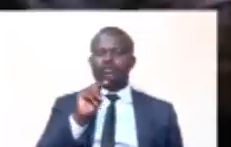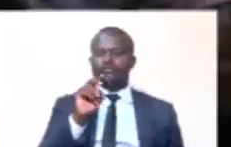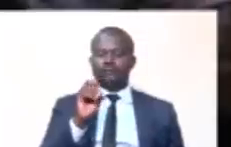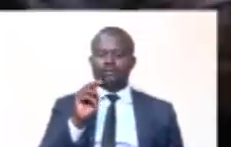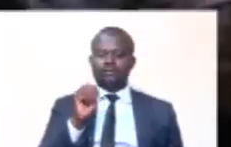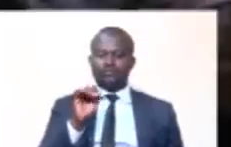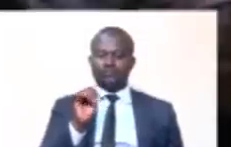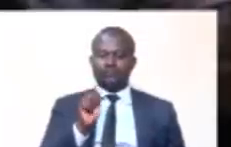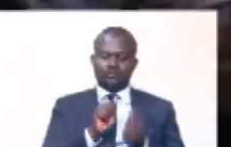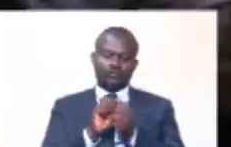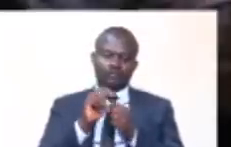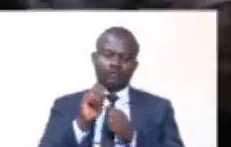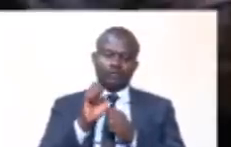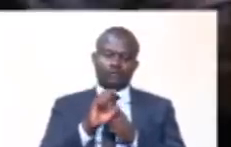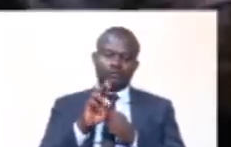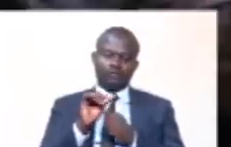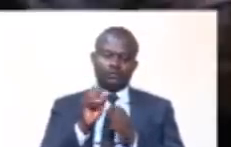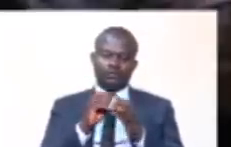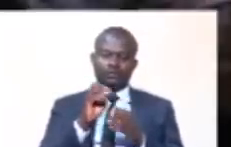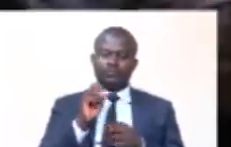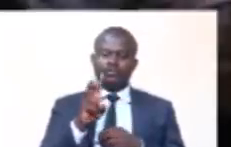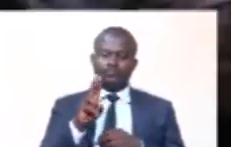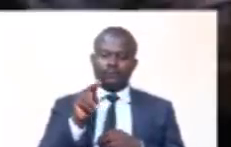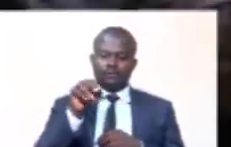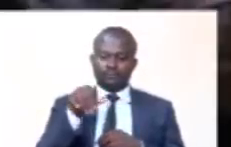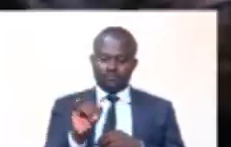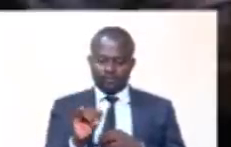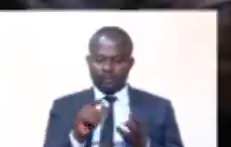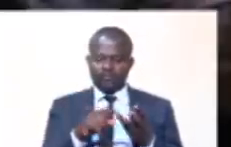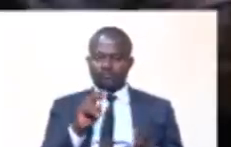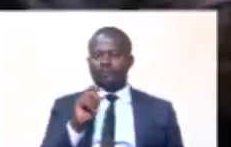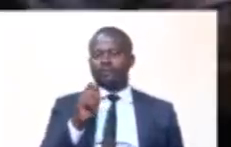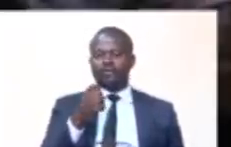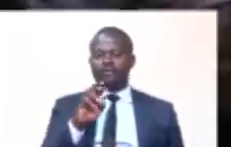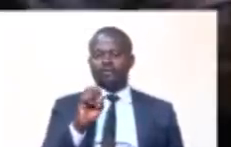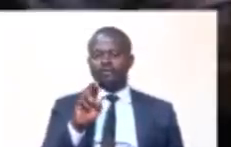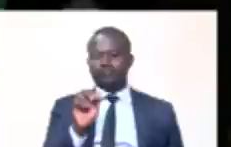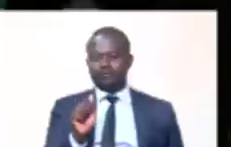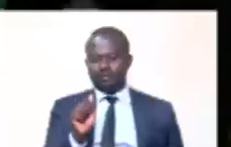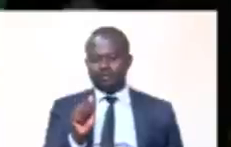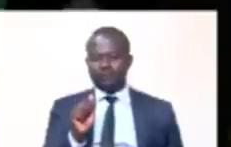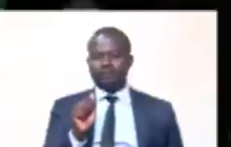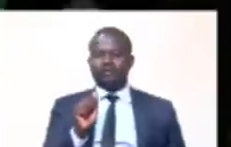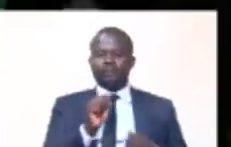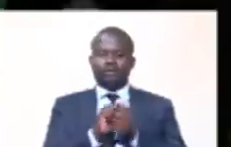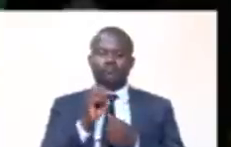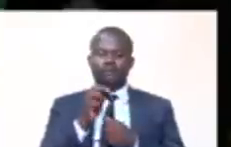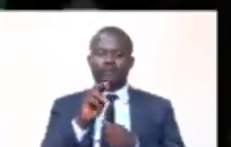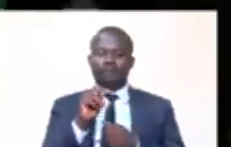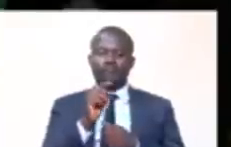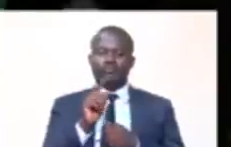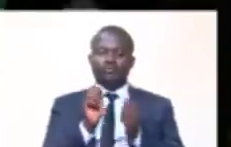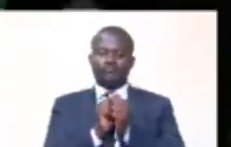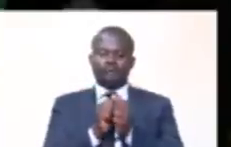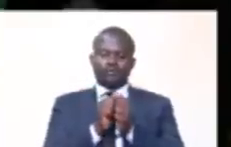Xavier, Ntiziryayo Alphonse, Muvunyi Tarcisse, Ntagerura André, Sengiyumva Anatole, Mugiraneza Prosper ndetse na